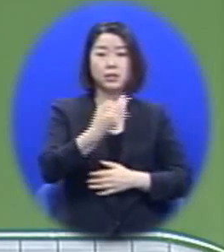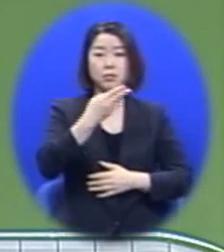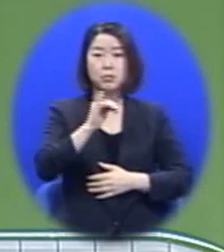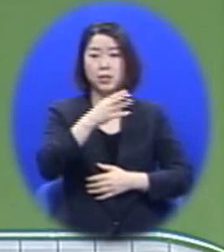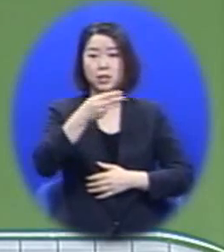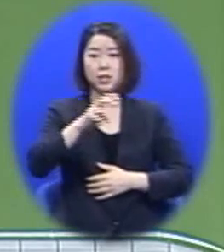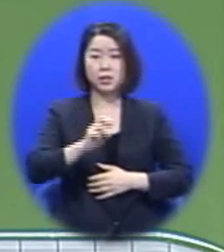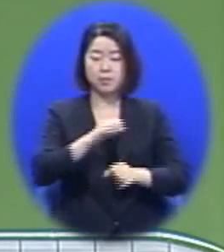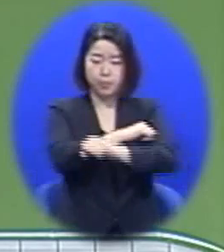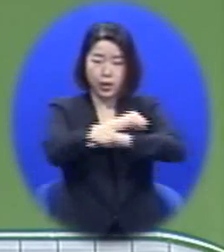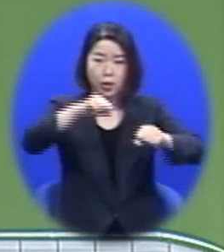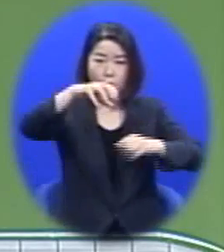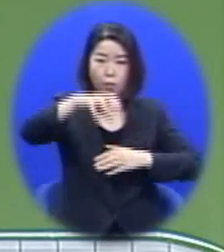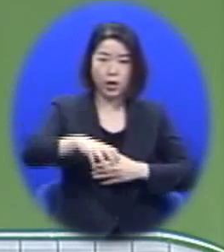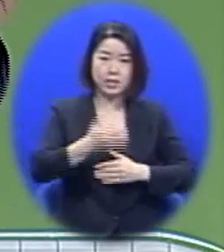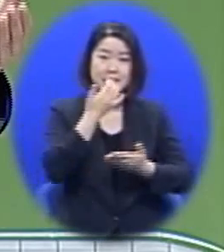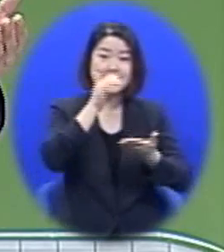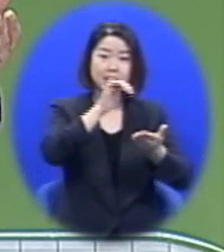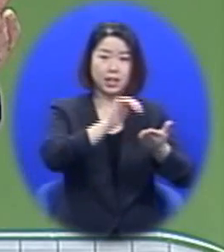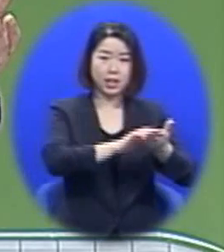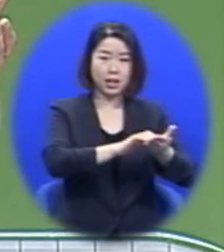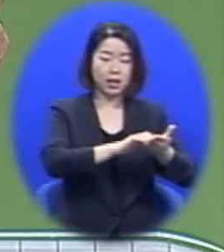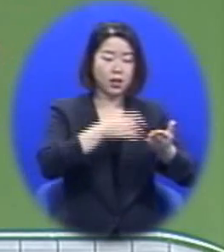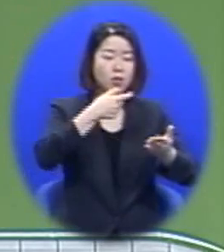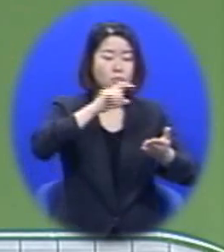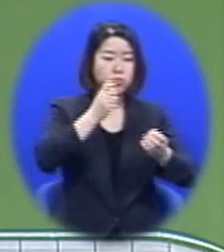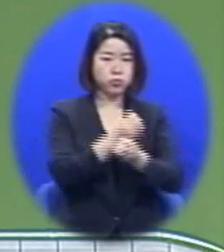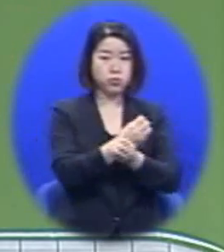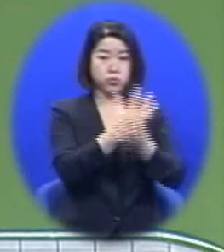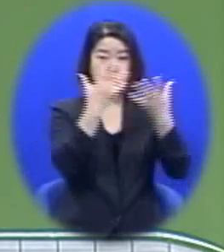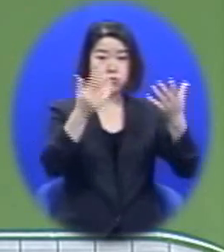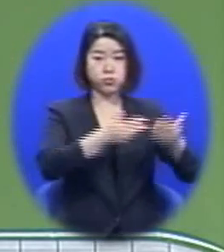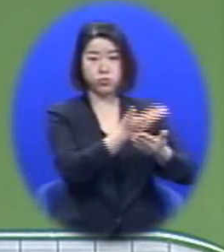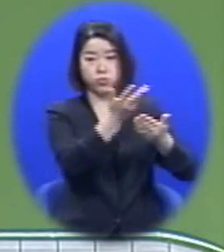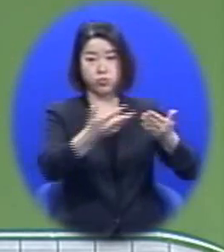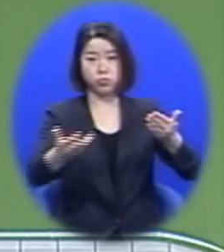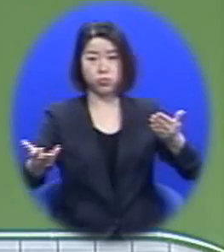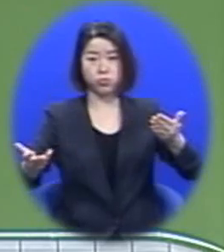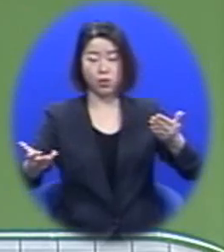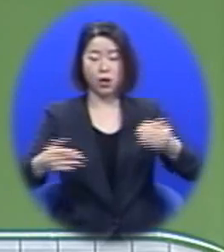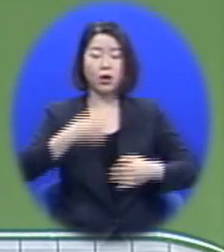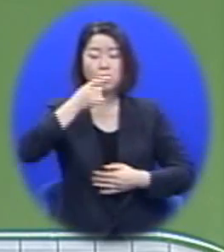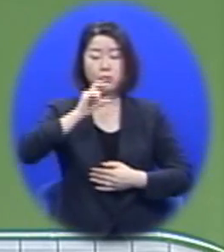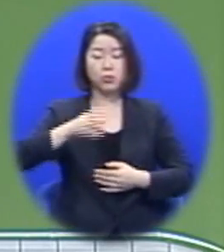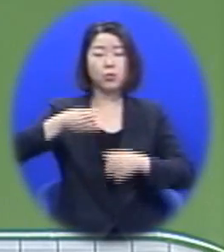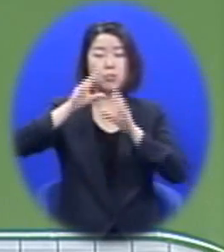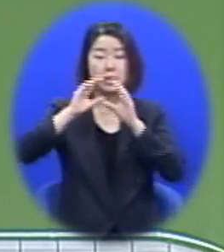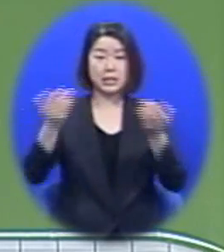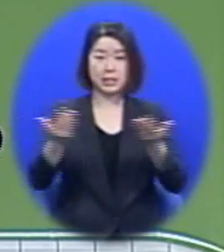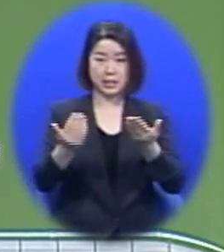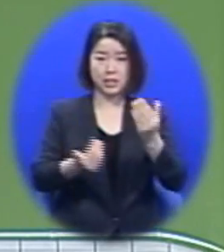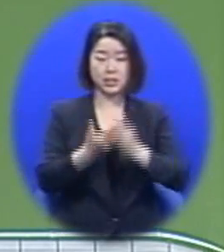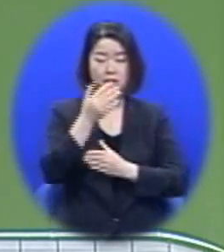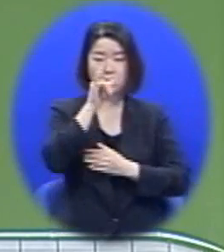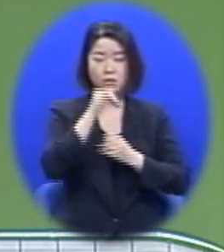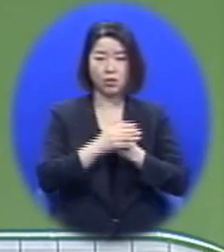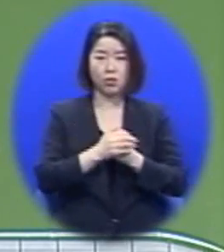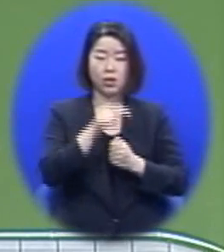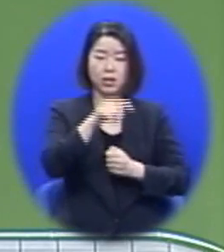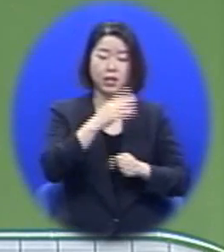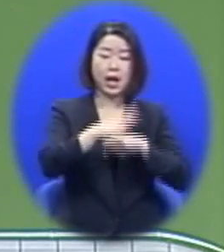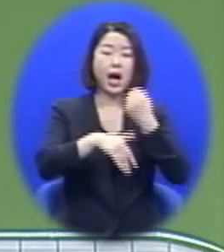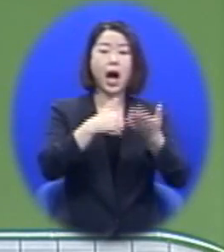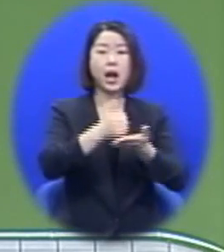광야에서 반석에서 물이 터져 나와서 그들이 물을 마신 사건이에요. 이것이 하나님의